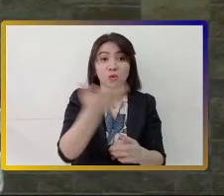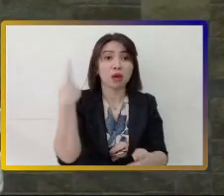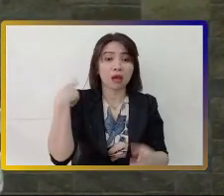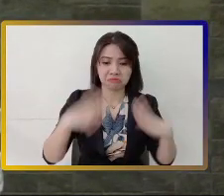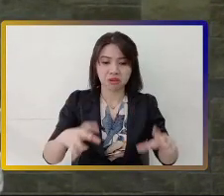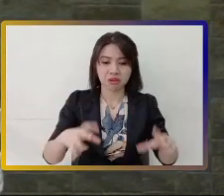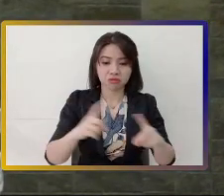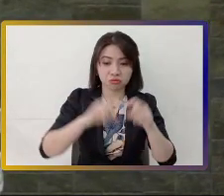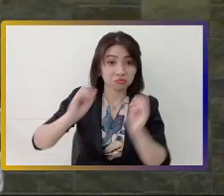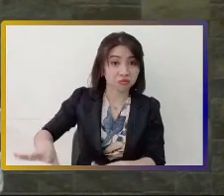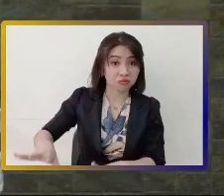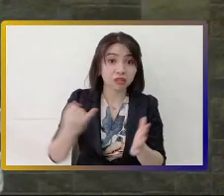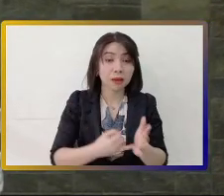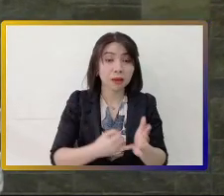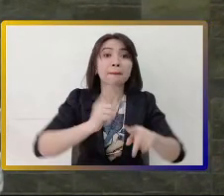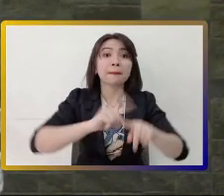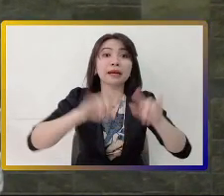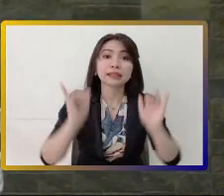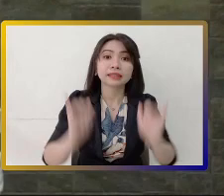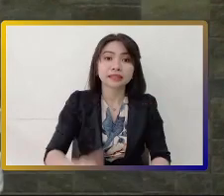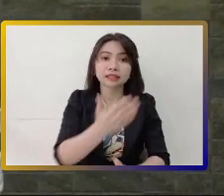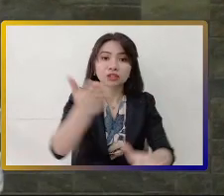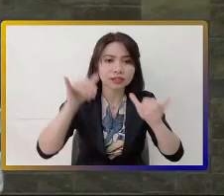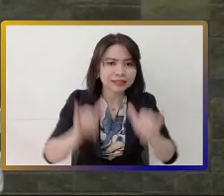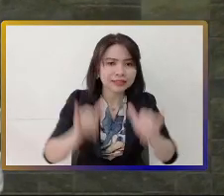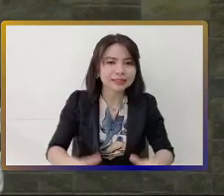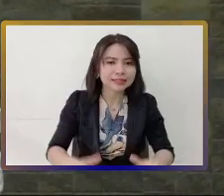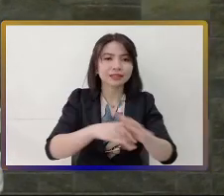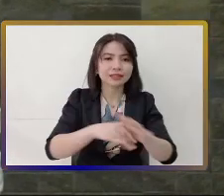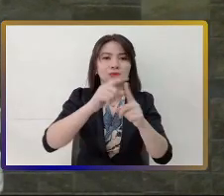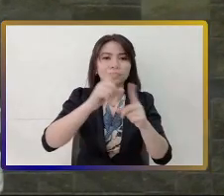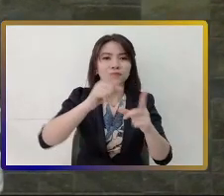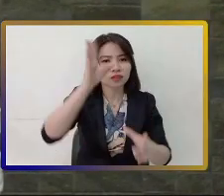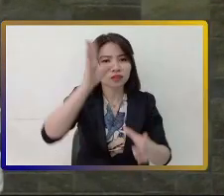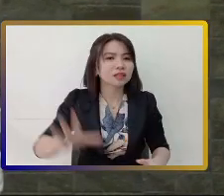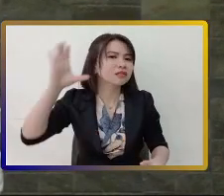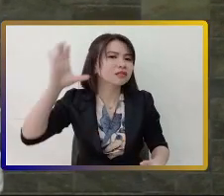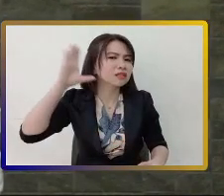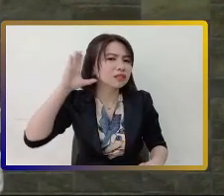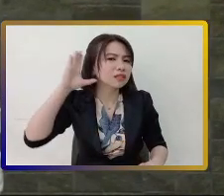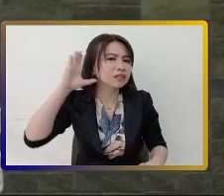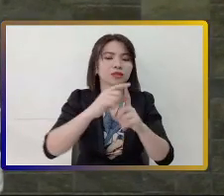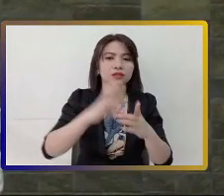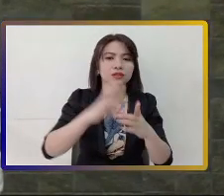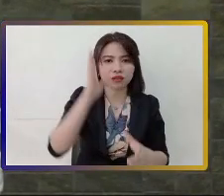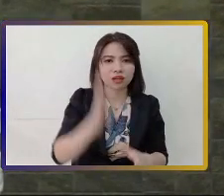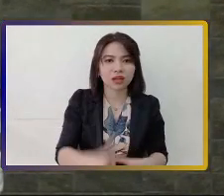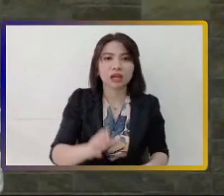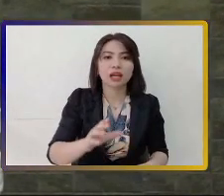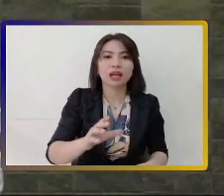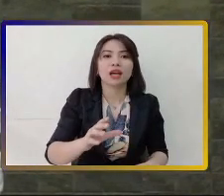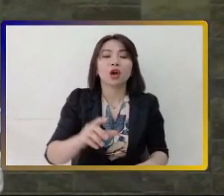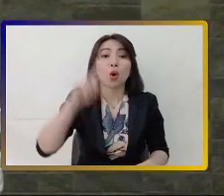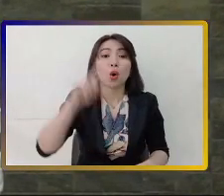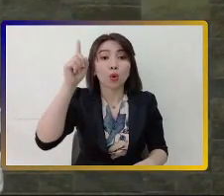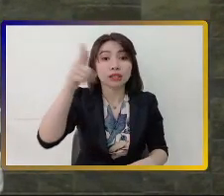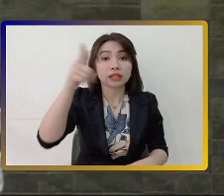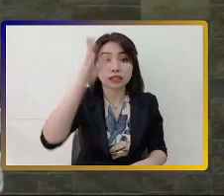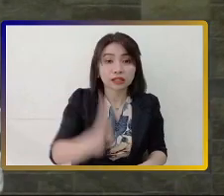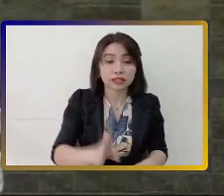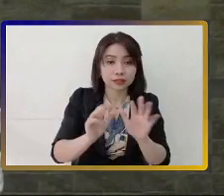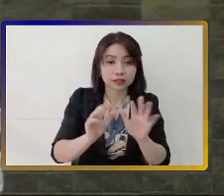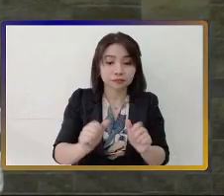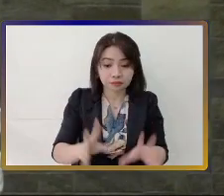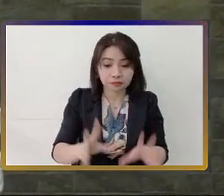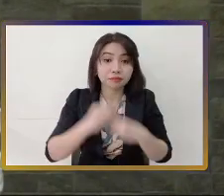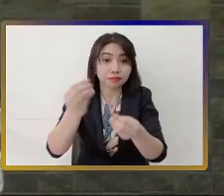God. Na maibibigay po sa atin, mga kapatid, na walang sino mang taong pwedeng magbigay sa atin maliban sa Diyos. Nandito na, nakaharap